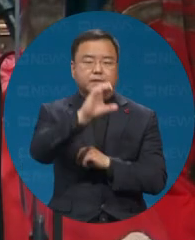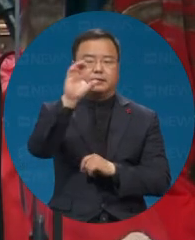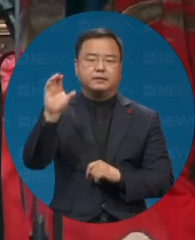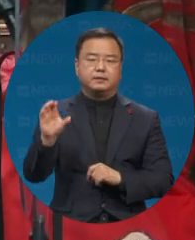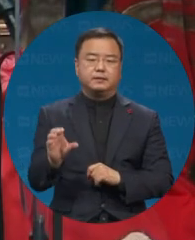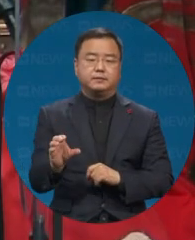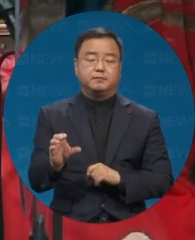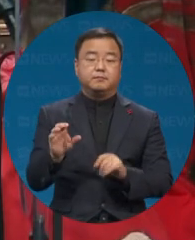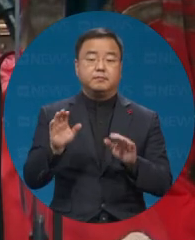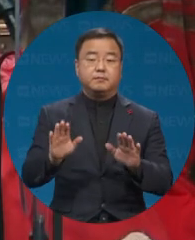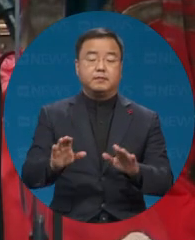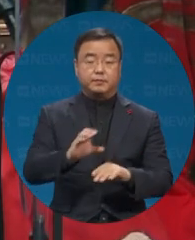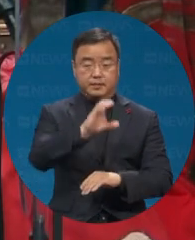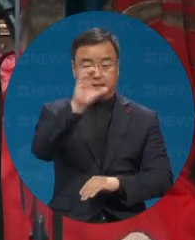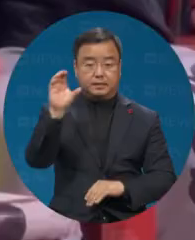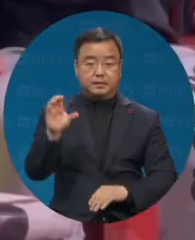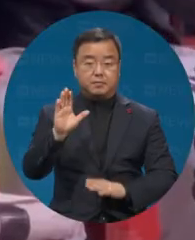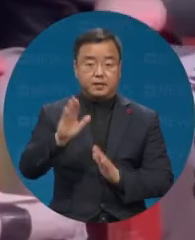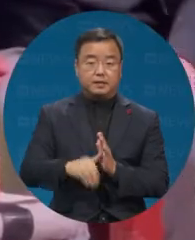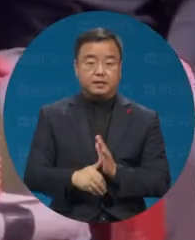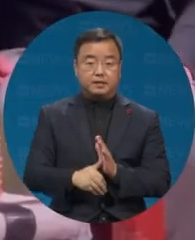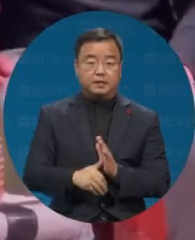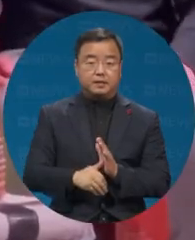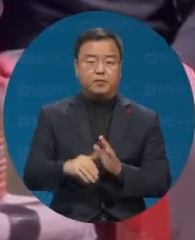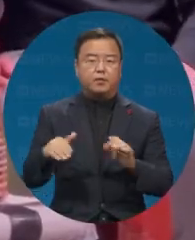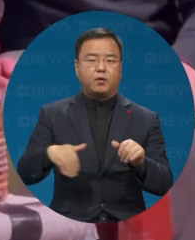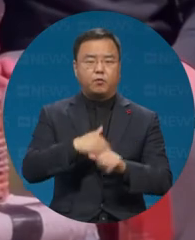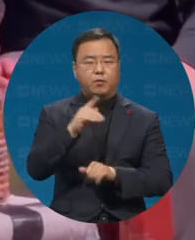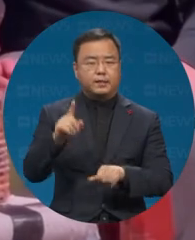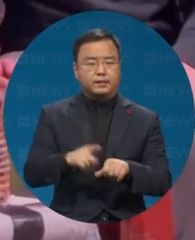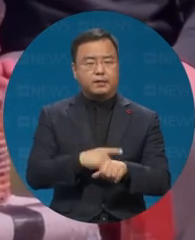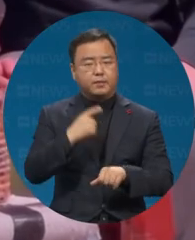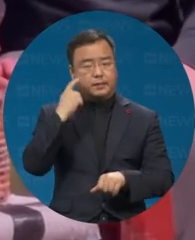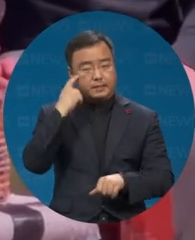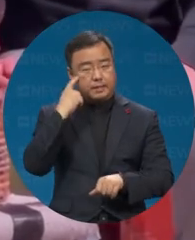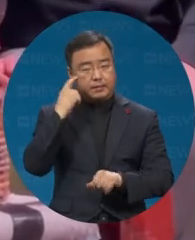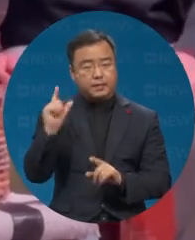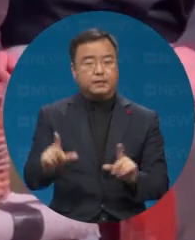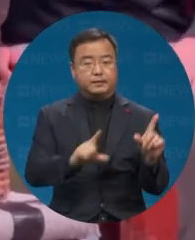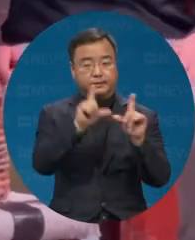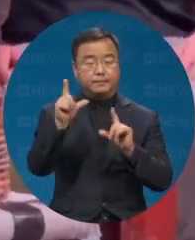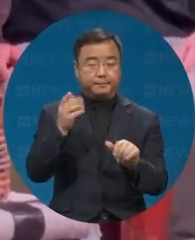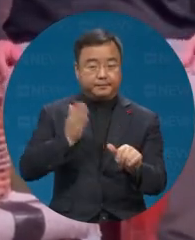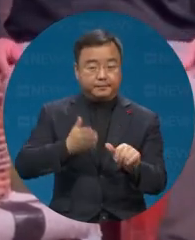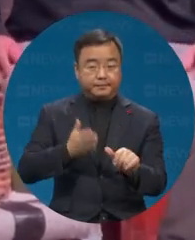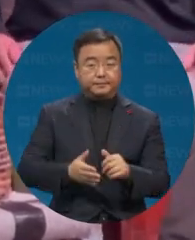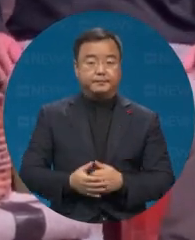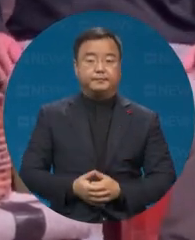이번 크리스마스에는 환경을 생각하며 지내보는 건 어떨까요?